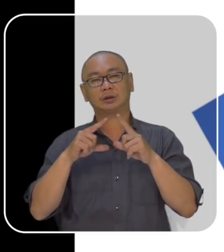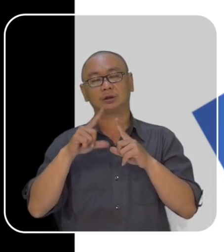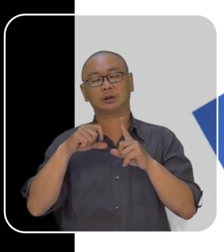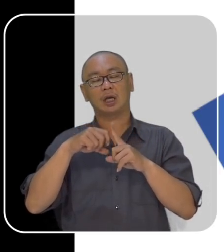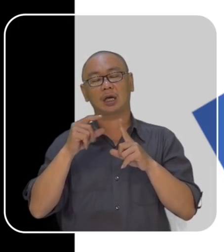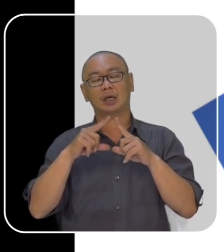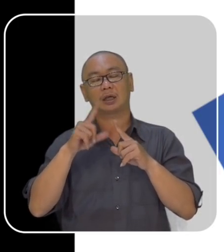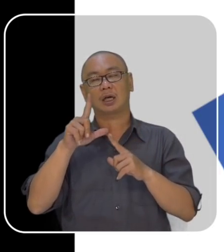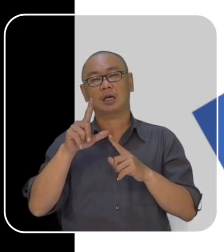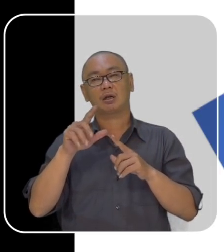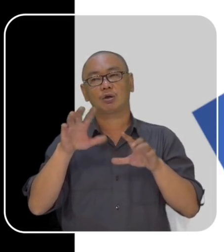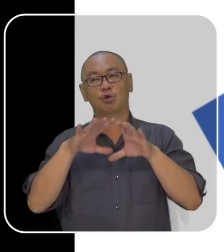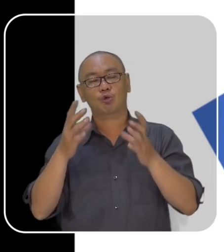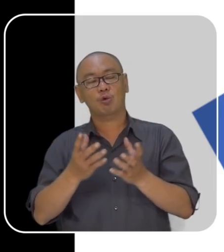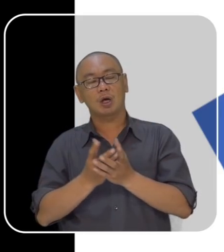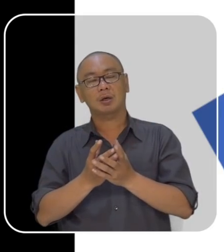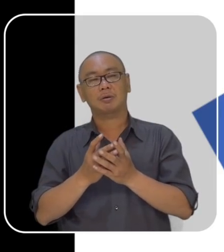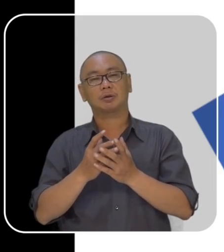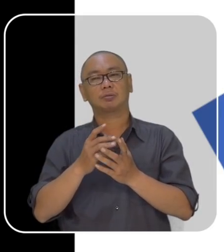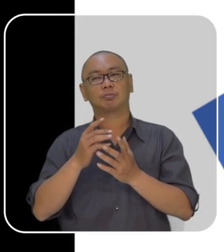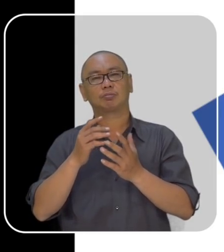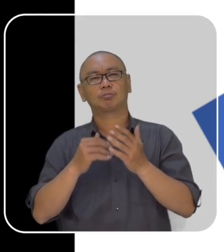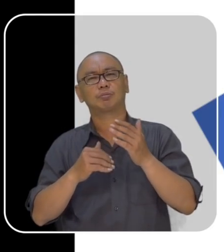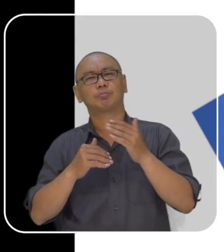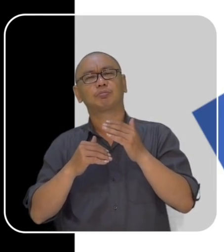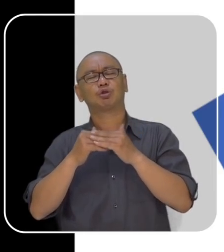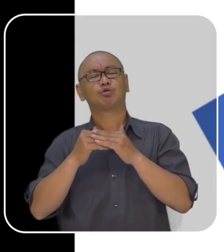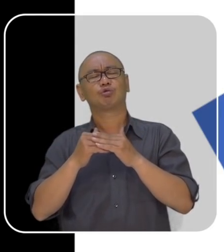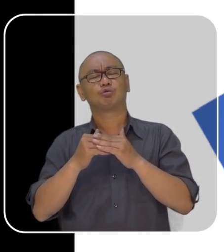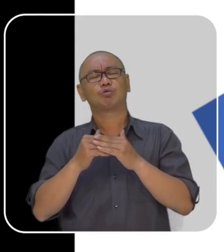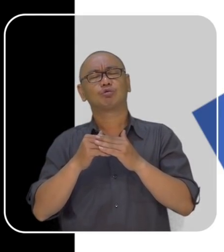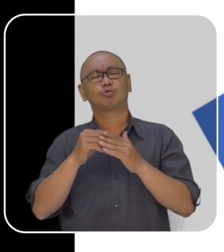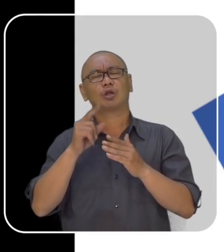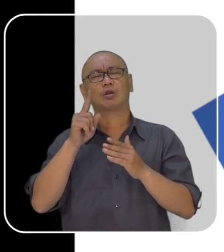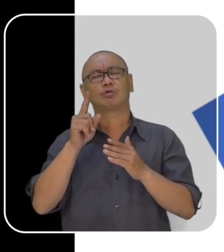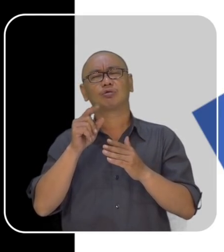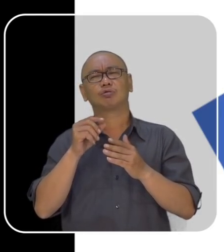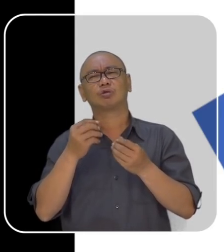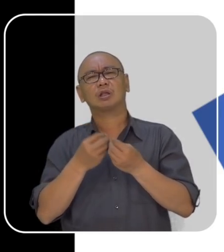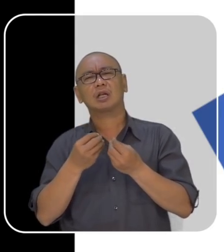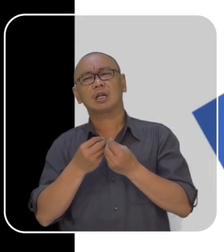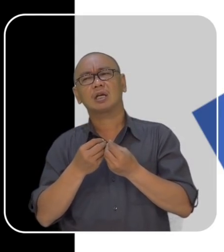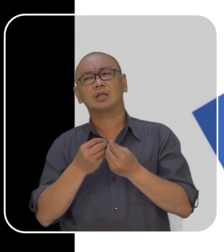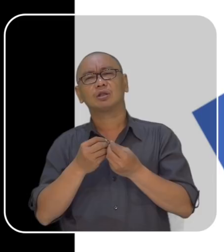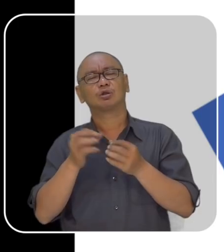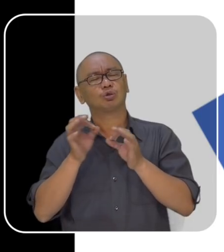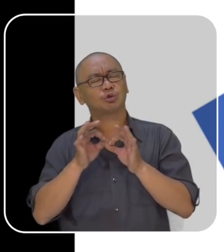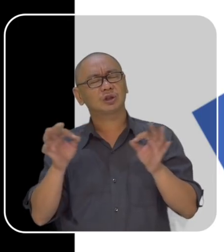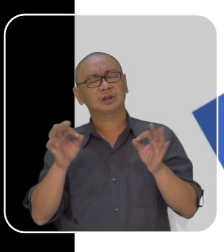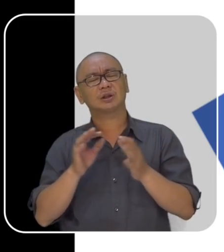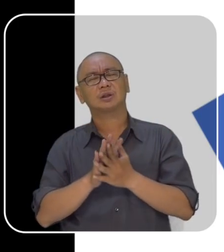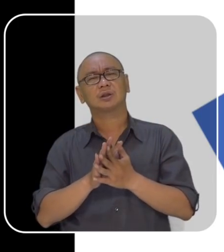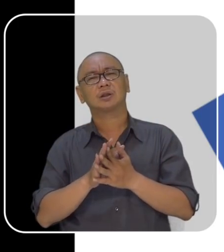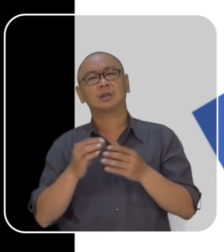yang penuh dengan nilai-nilai kesucian. Iman itu harus berada di dalam satu ruang yang penuh dengan